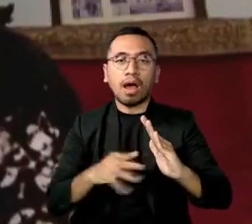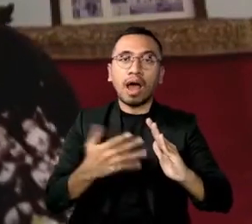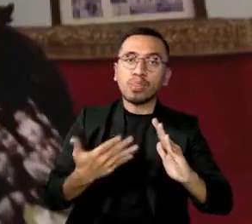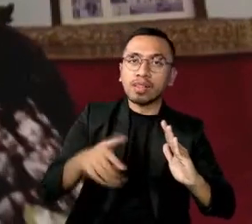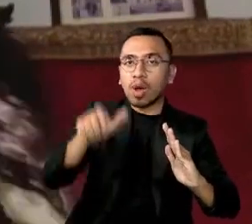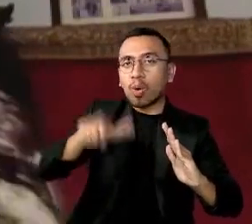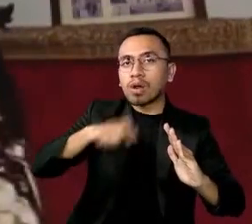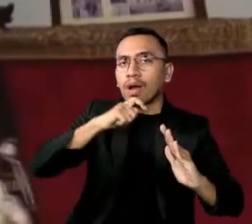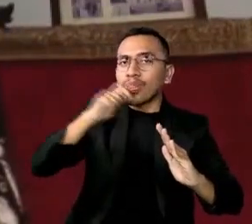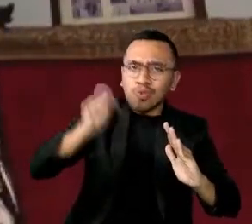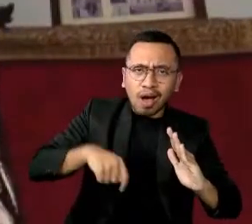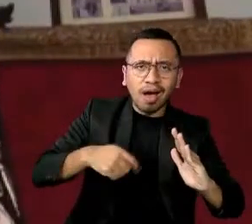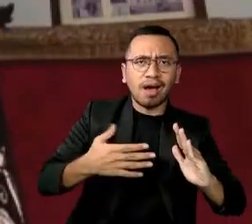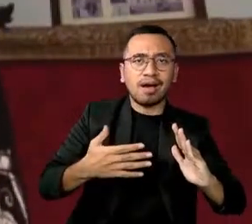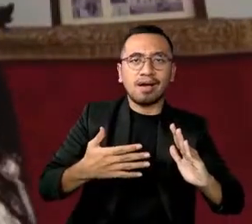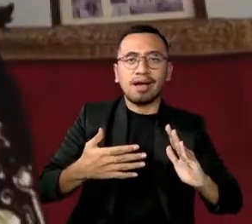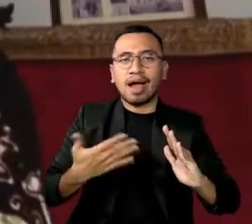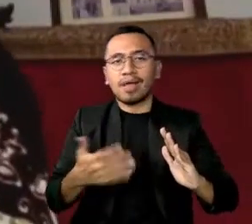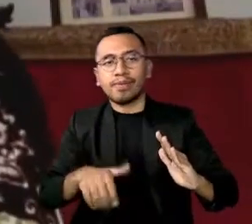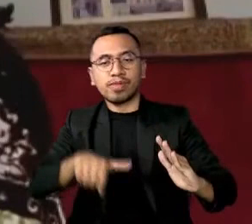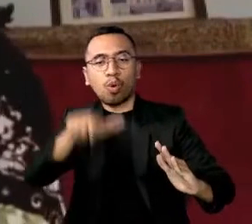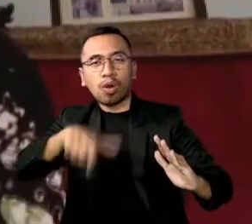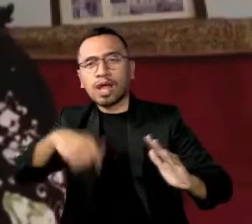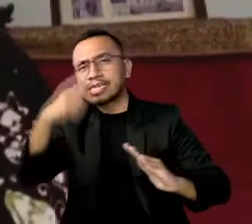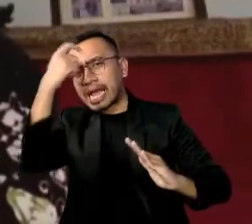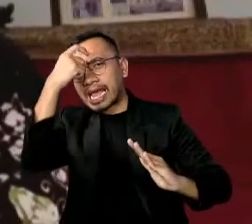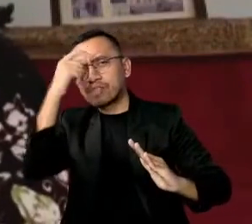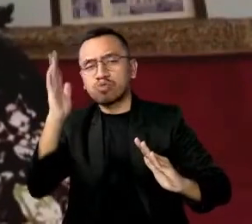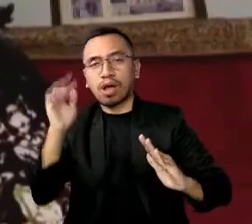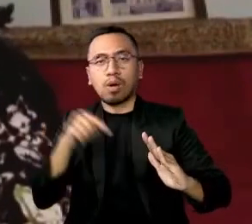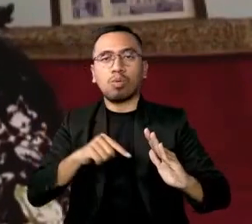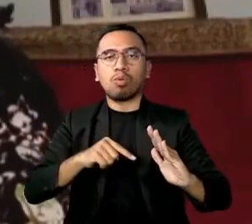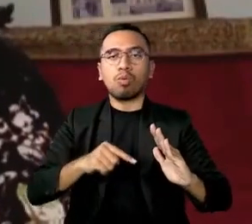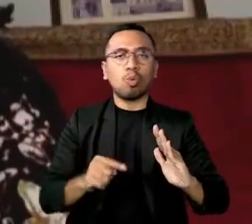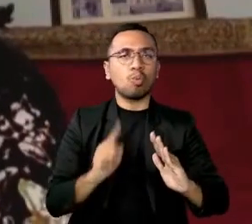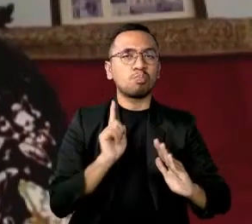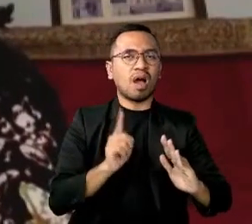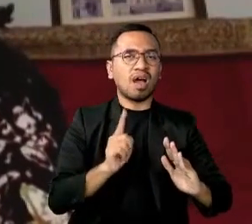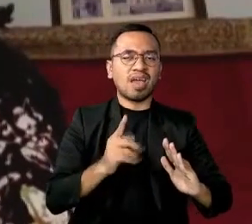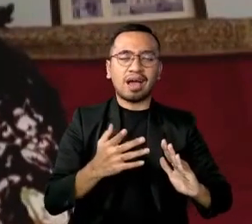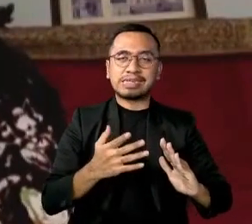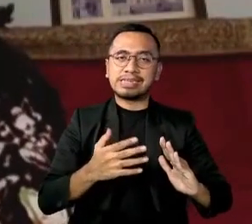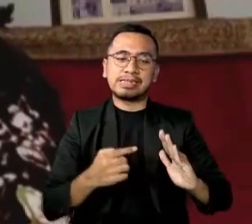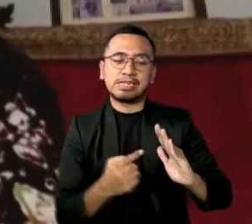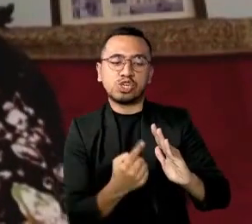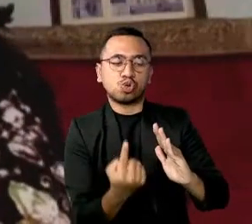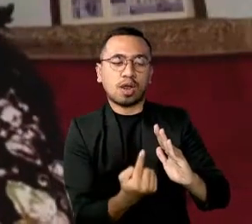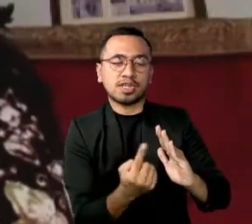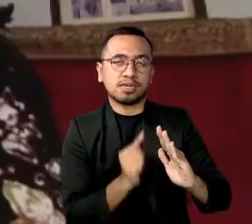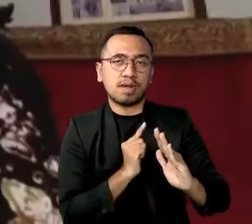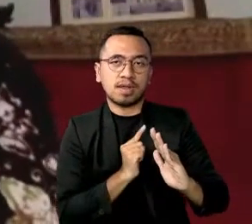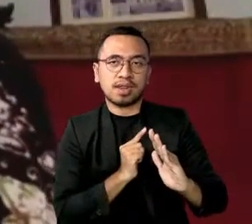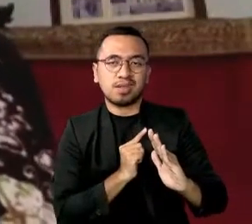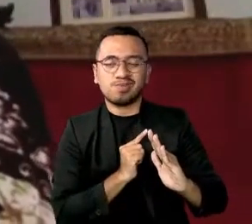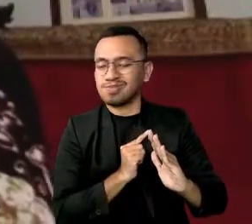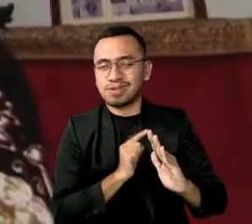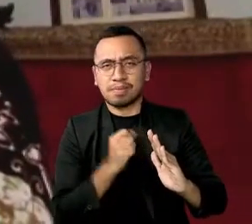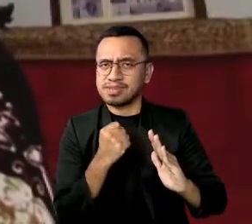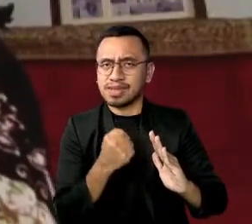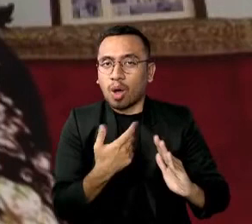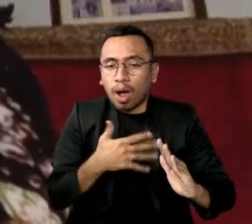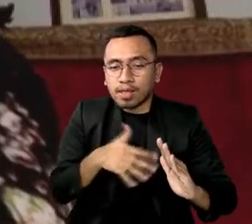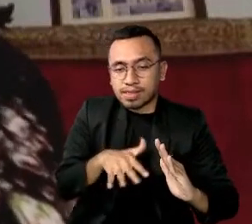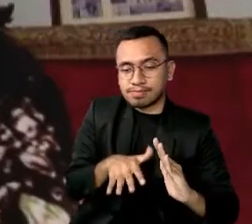lansia ada anggota keluarga dengan komorbid ini yang mengakibatkan isolasinya itu juga akhirnya